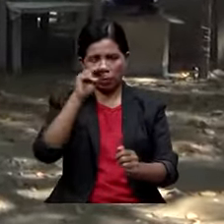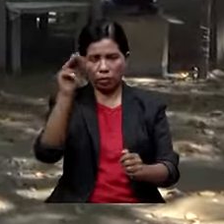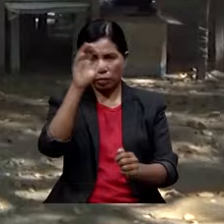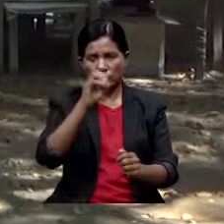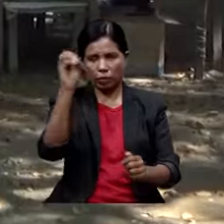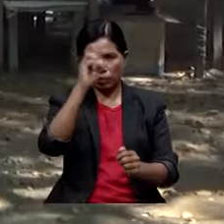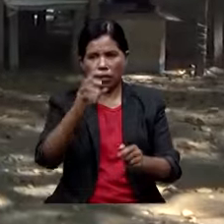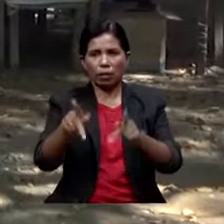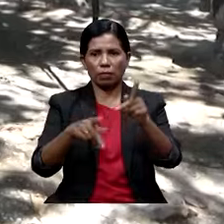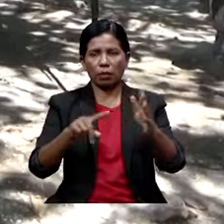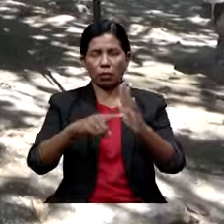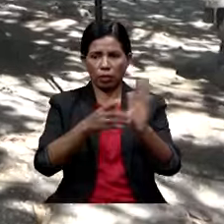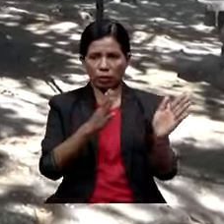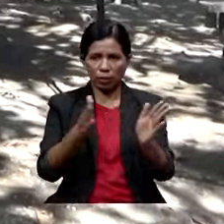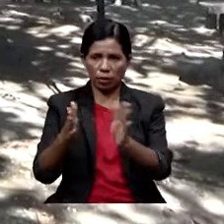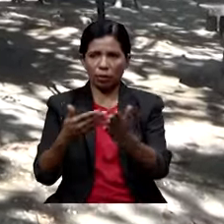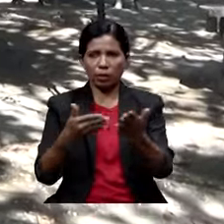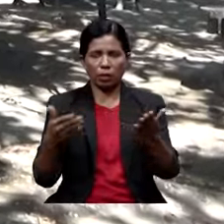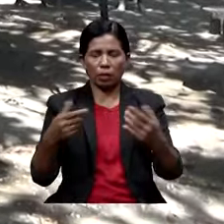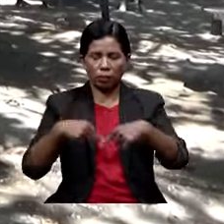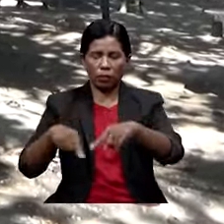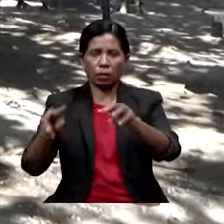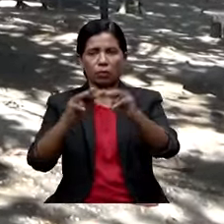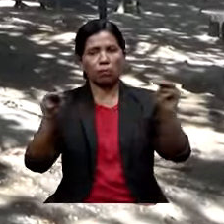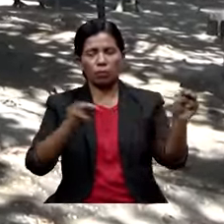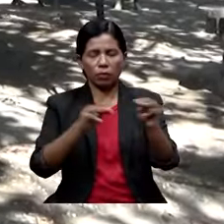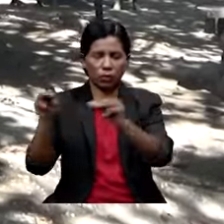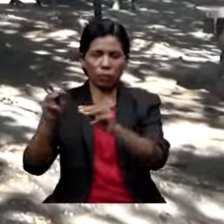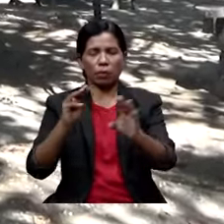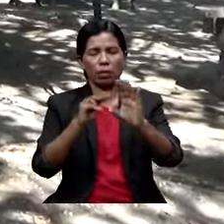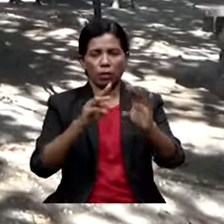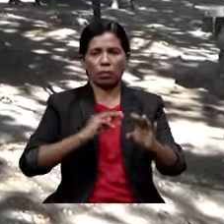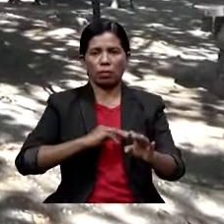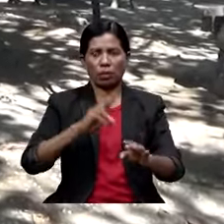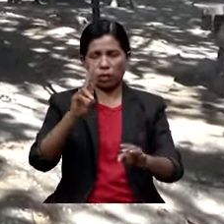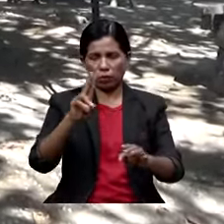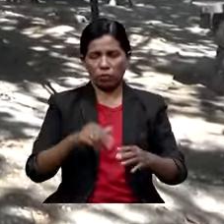vendedor balung hahu halot sasangona ho diperpara ba mercado man lewana. Abraung Amaral, Jemen.